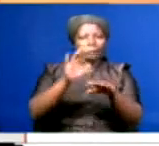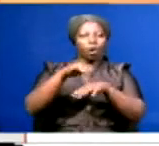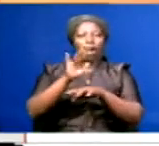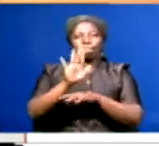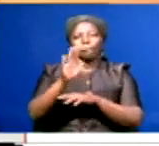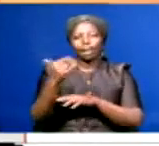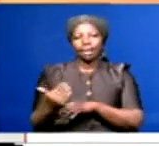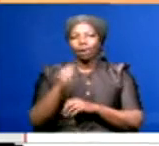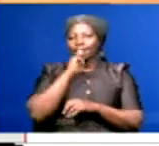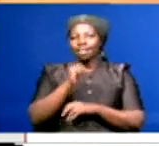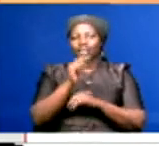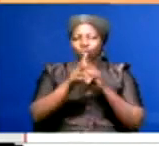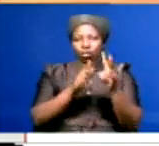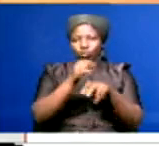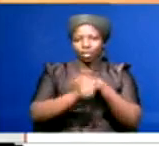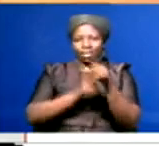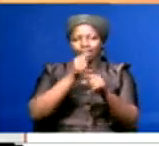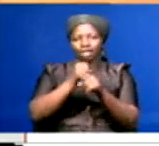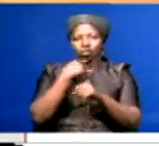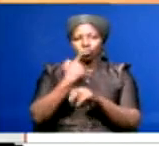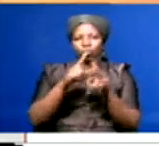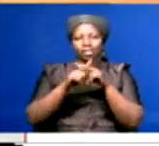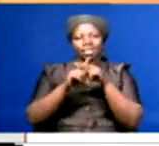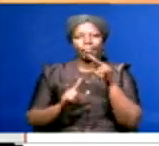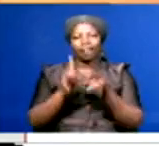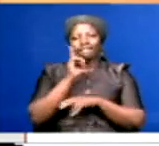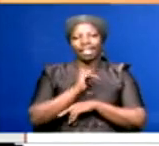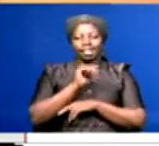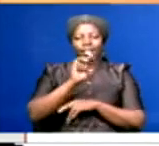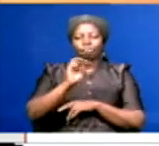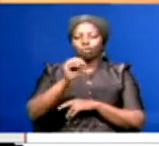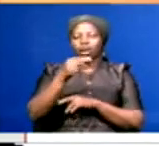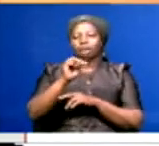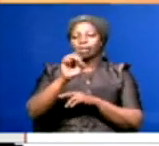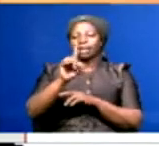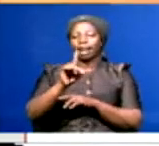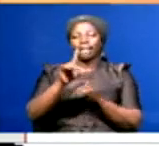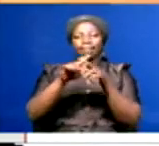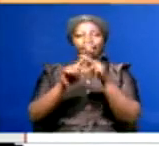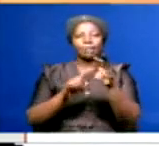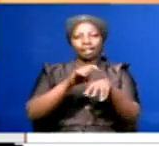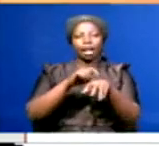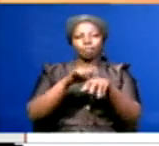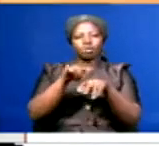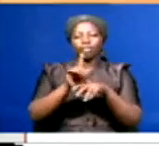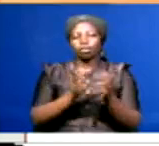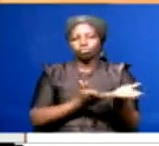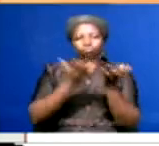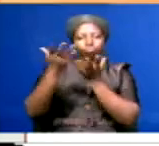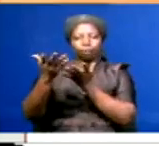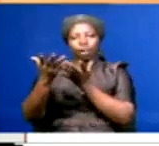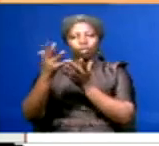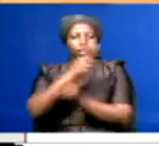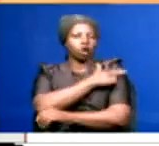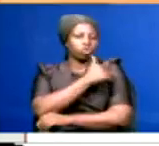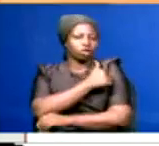22 aliyetoweka, Mohamed Adan Garaj. Alitoweka alipokuwa akipelekwa hospitalini kwa matibabu mtaani Isli kwa matatizo